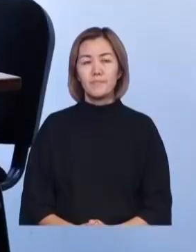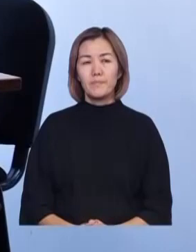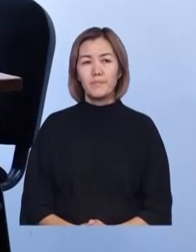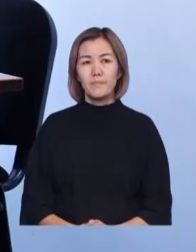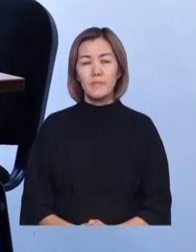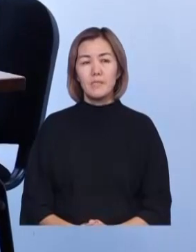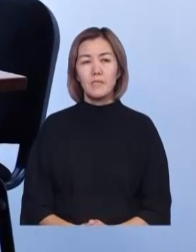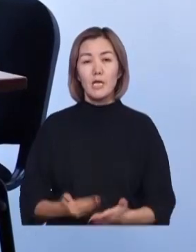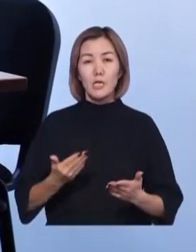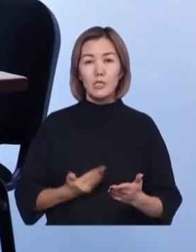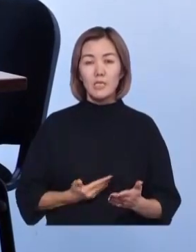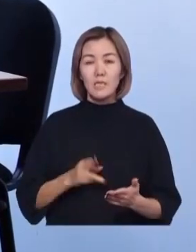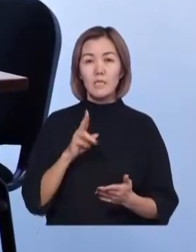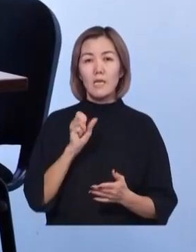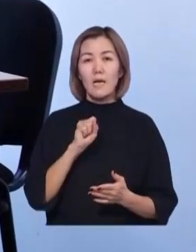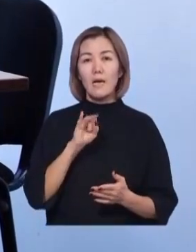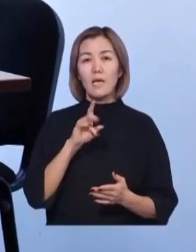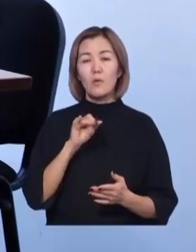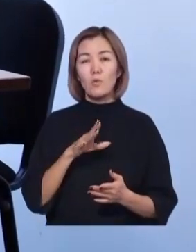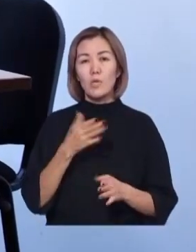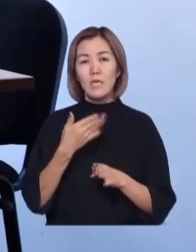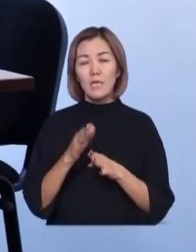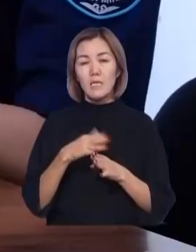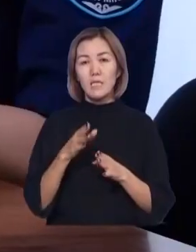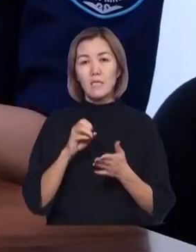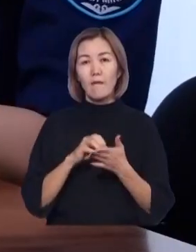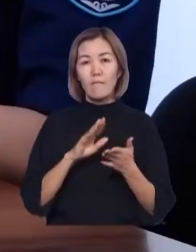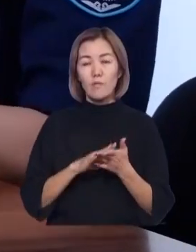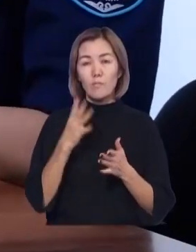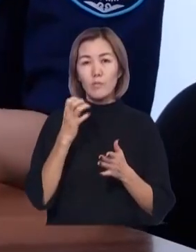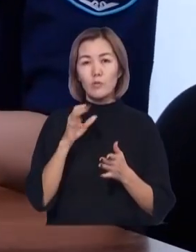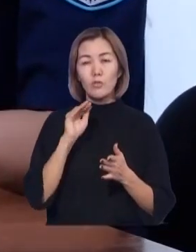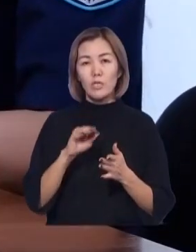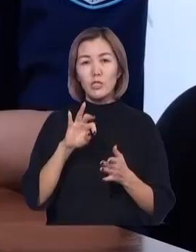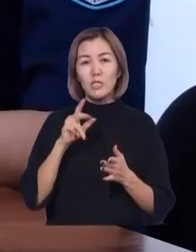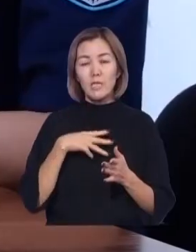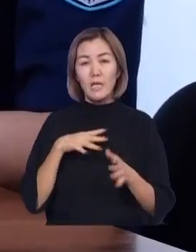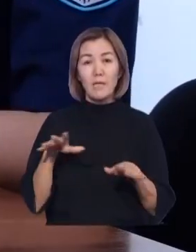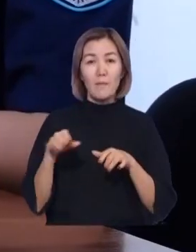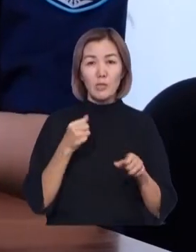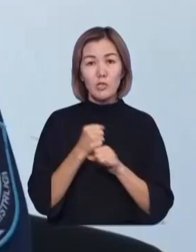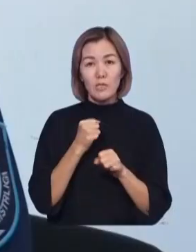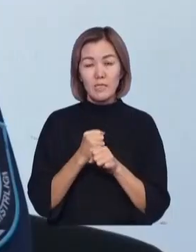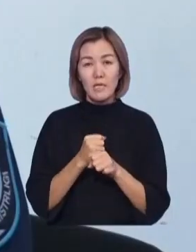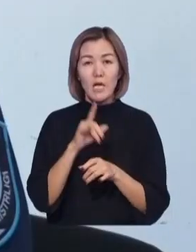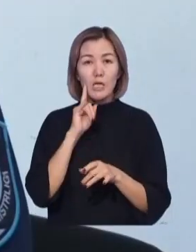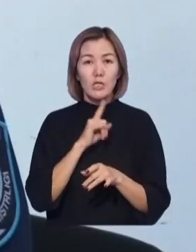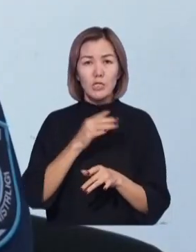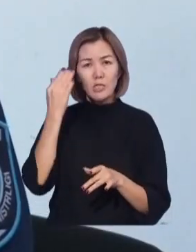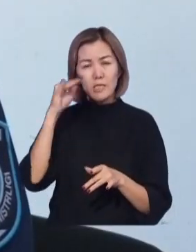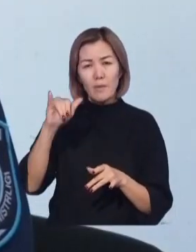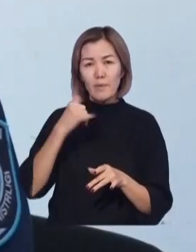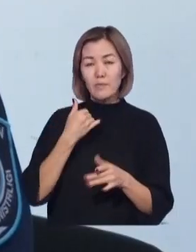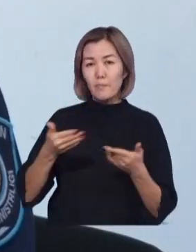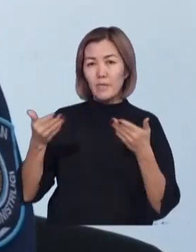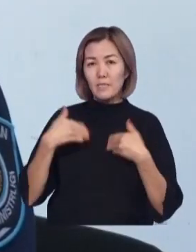на жительницу Кунаева Гуль оформлен кредит в размере 500.000 тенги это дело рук мошенников женщине позвонил Незнакомец который